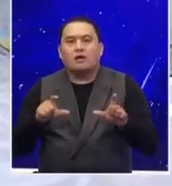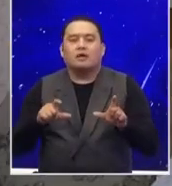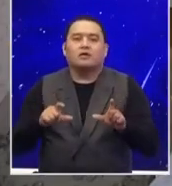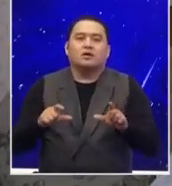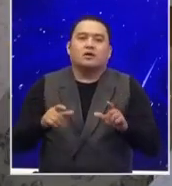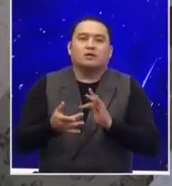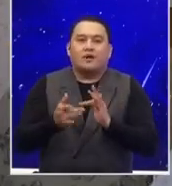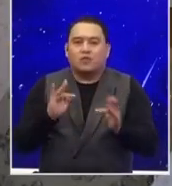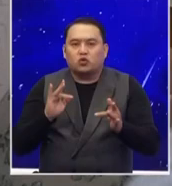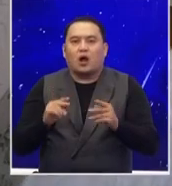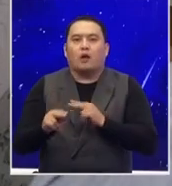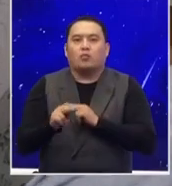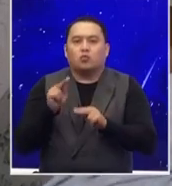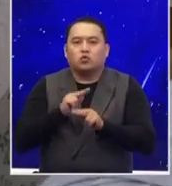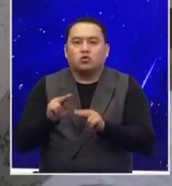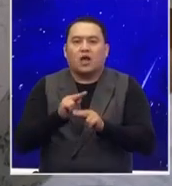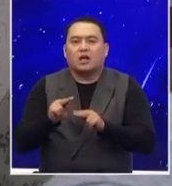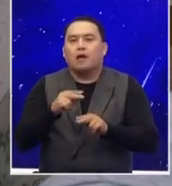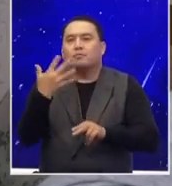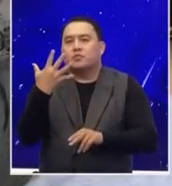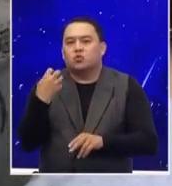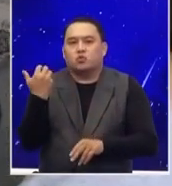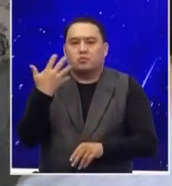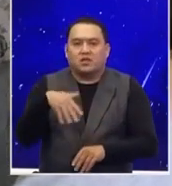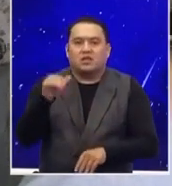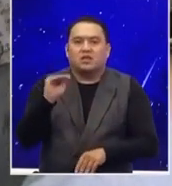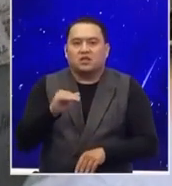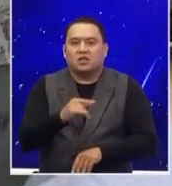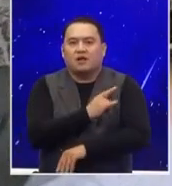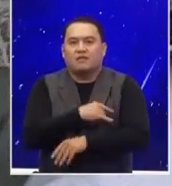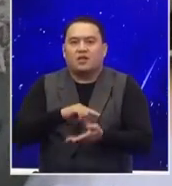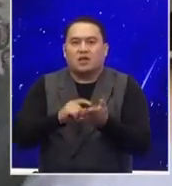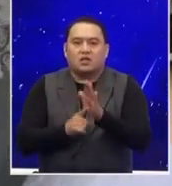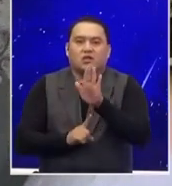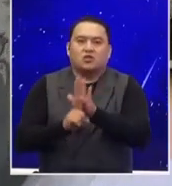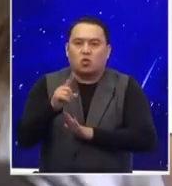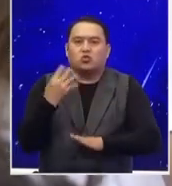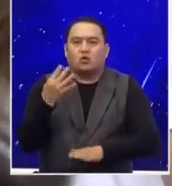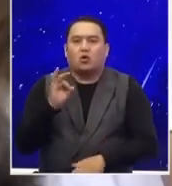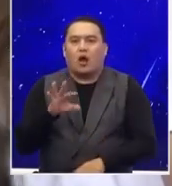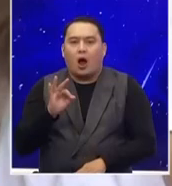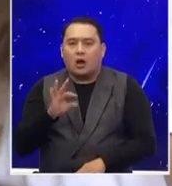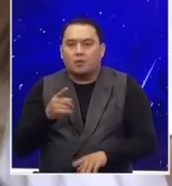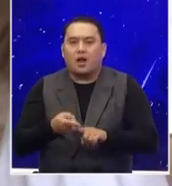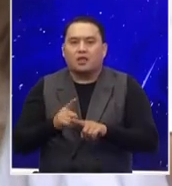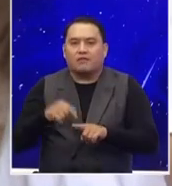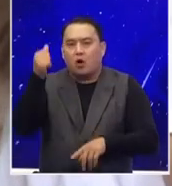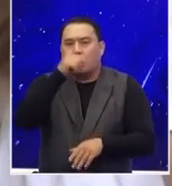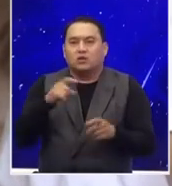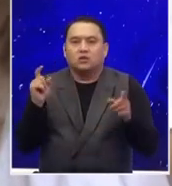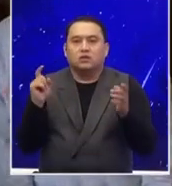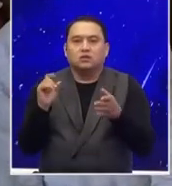со штатным режимом обучения, а около 550 тысяч в дежурных классах. На 4 октября текущего года